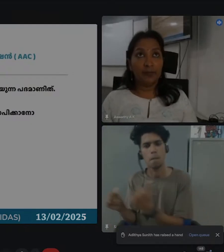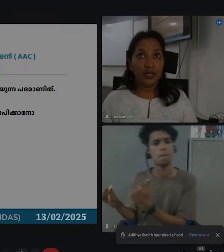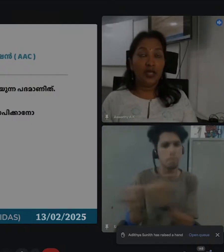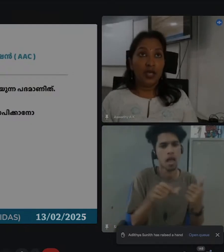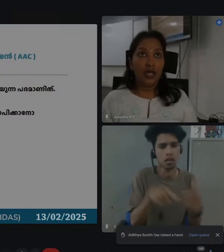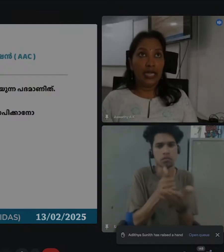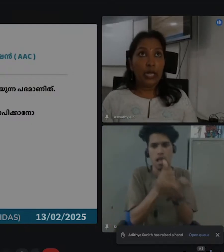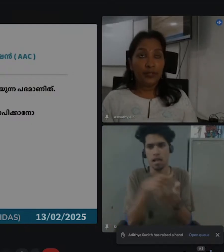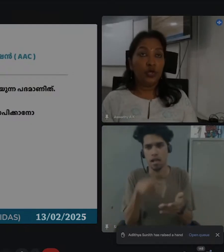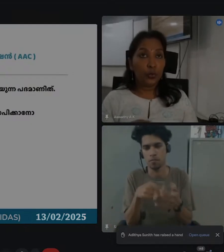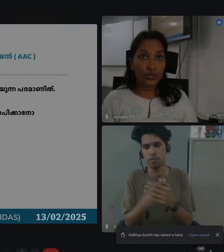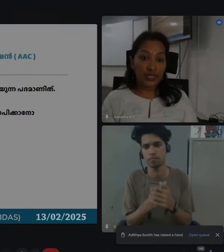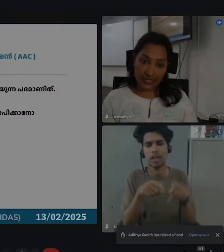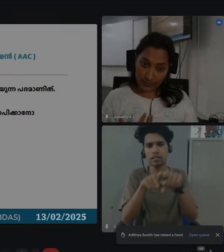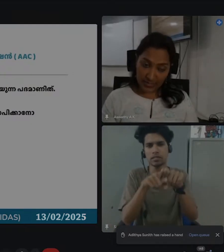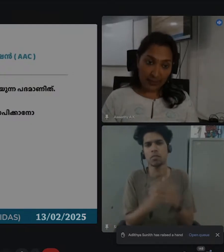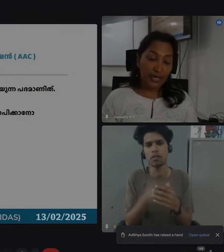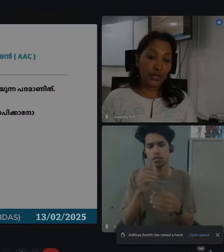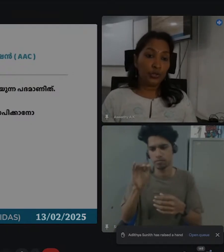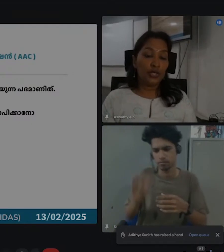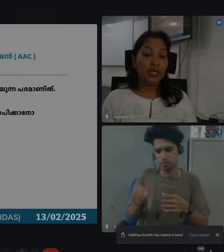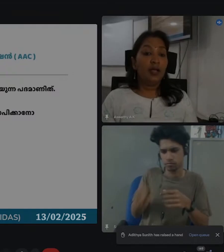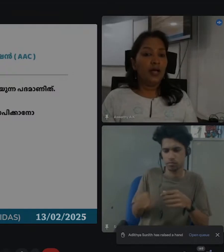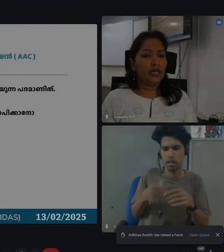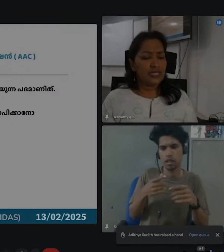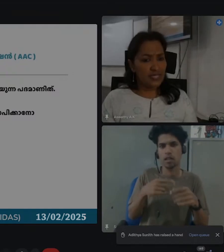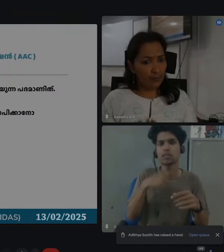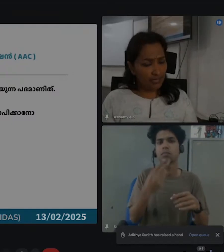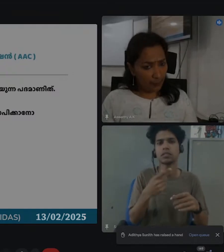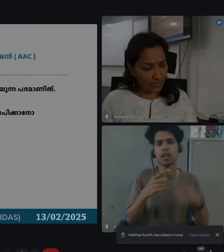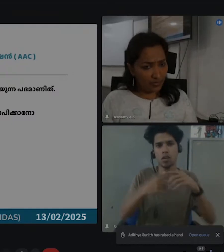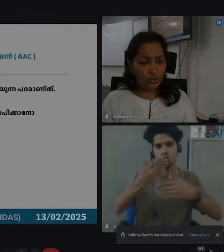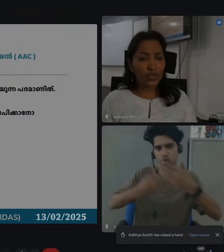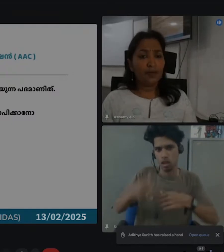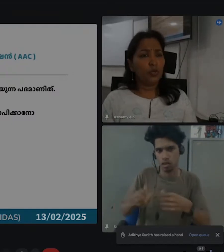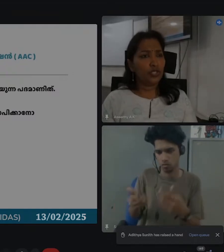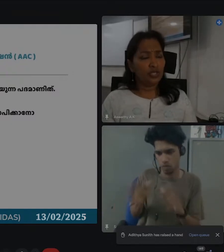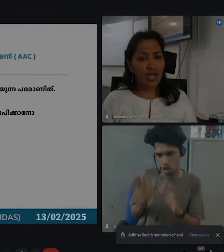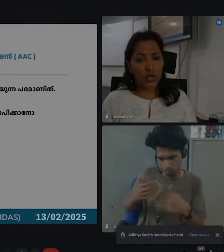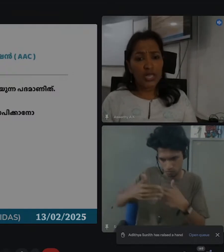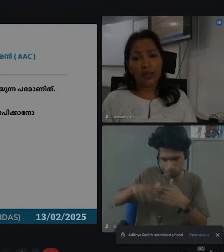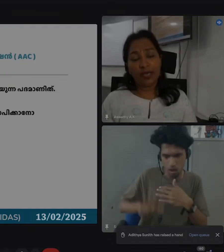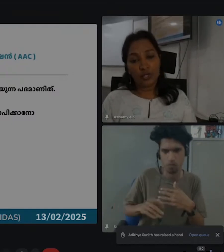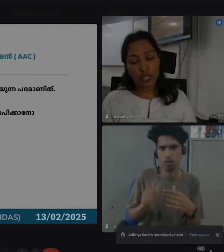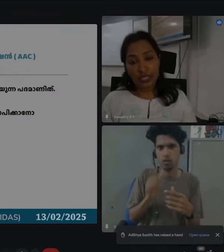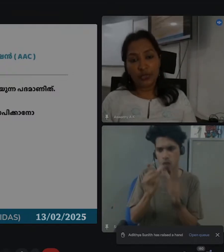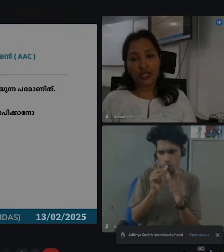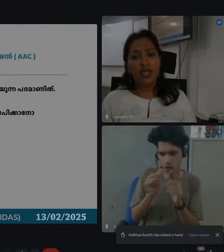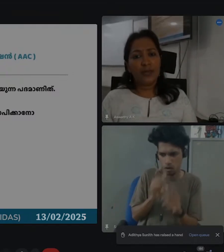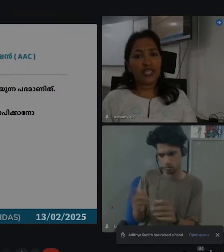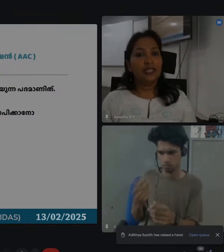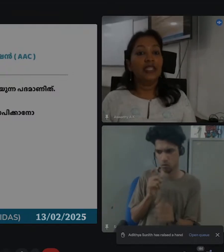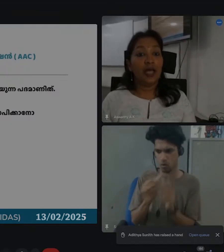പറയുകയാണെങ്കിൽ നമുക്ക് എളുപ്പത്തിൽ ഒരു കുഞ്ഞ് സ്പീച്ച് തെറപ്പി എടുക്കുന്നുണ്ട്, സംസാരം ഡെവലപ്പ് ചെയ്ത് വരുന്നുണ്ട്, ഒറ്റ വാക്കുകളെല്ലാം പറഞ്ഞു